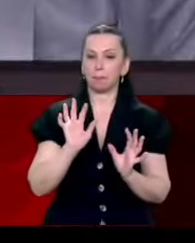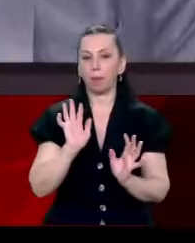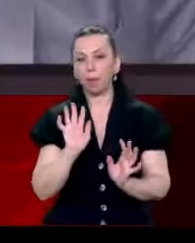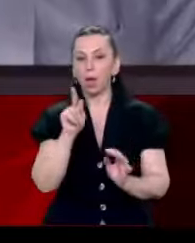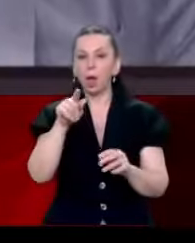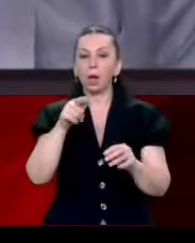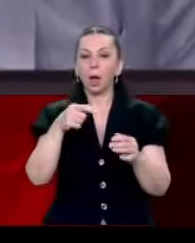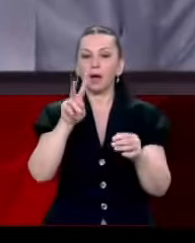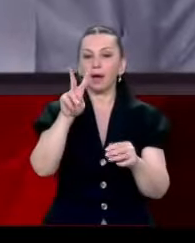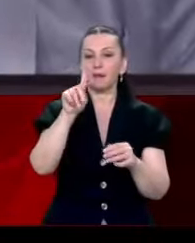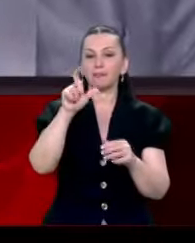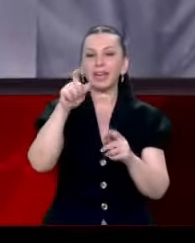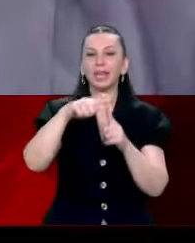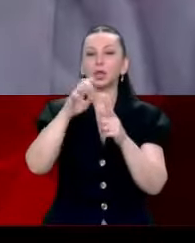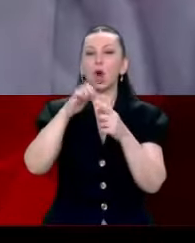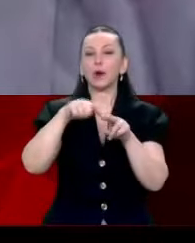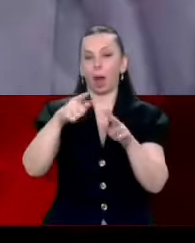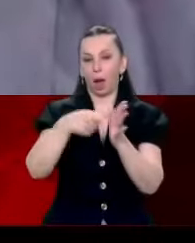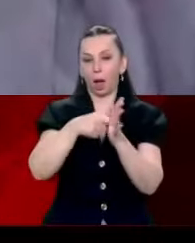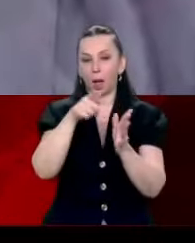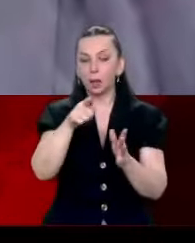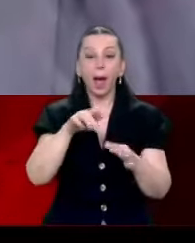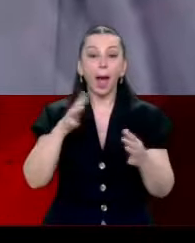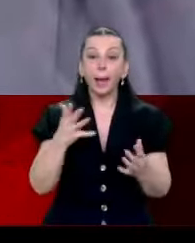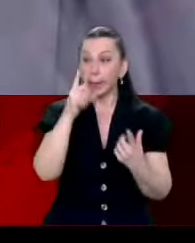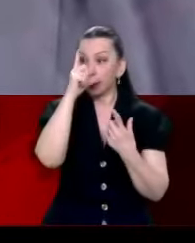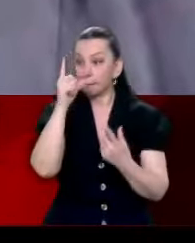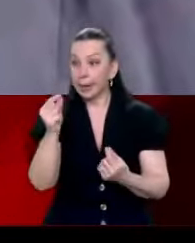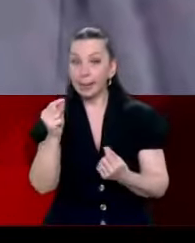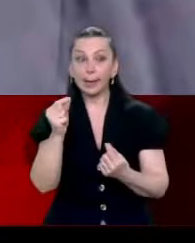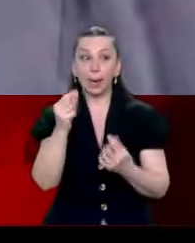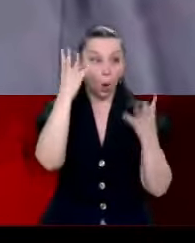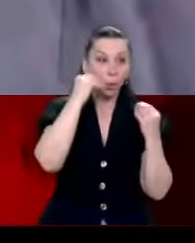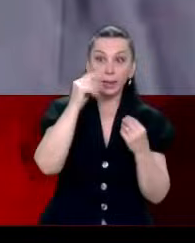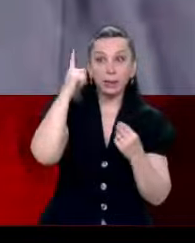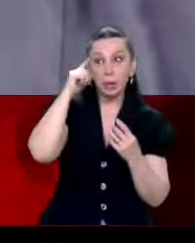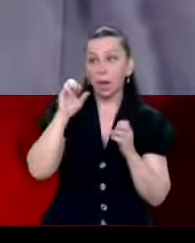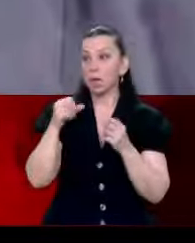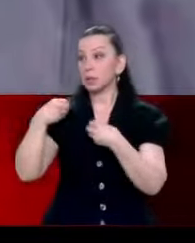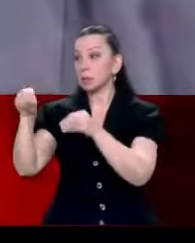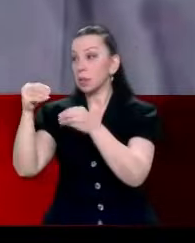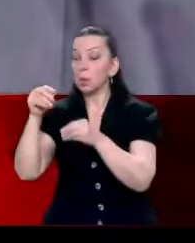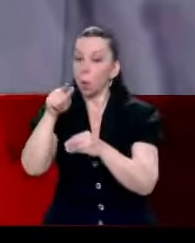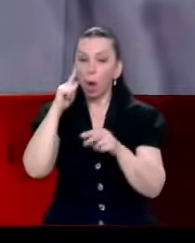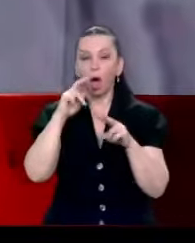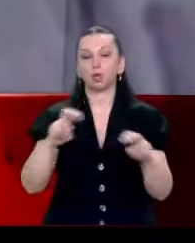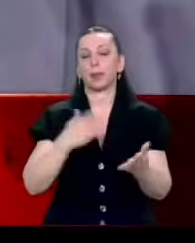Kod Adı Victoria olan ajanı hangi bilgileri İsrail'e sattılar orası araştırılmaya devam ediliyor